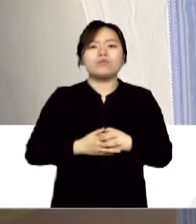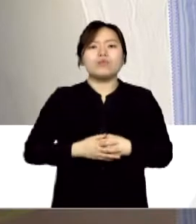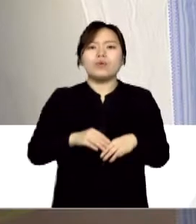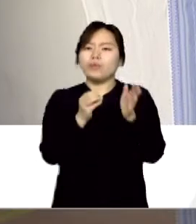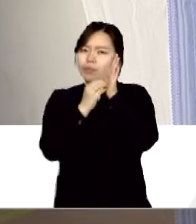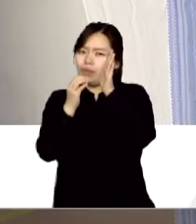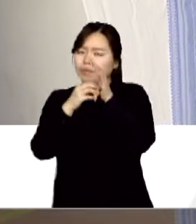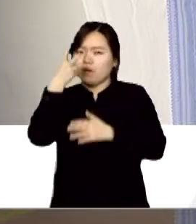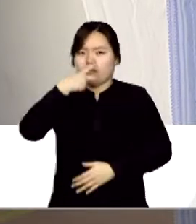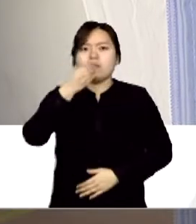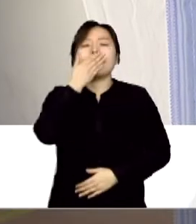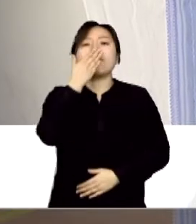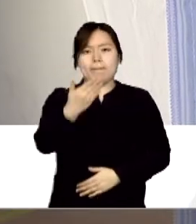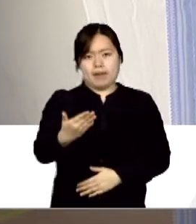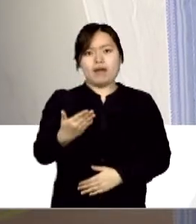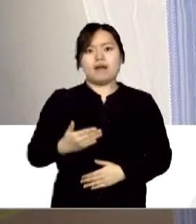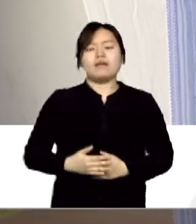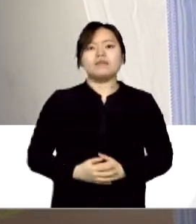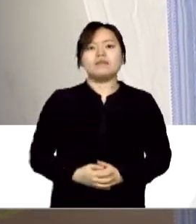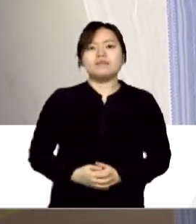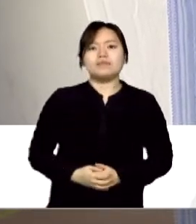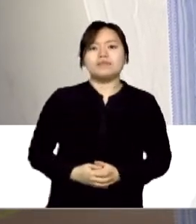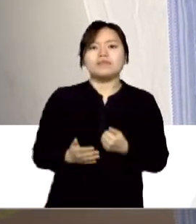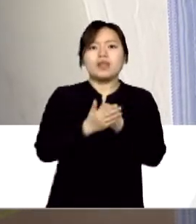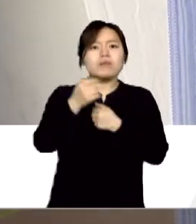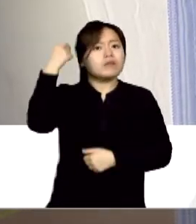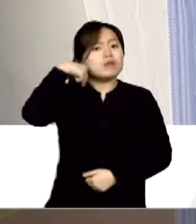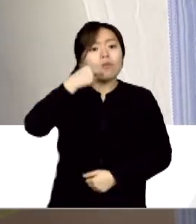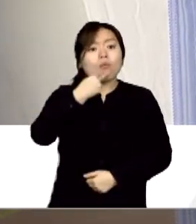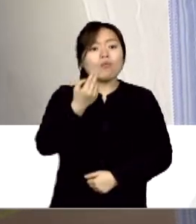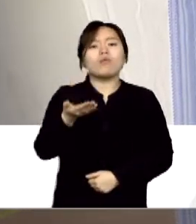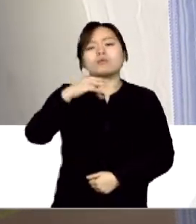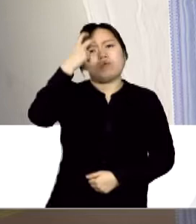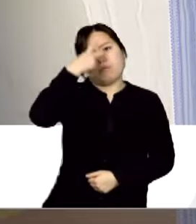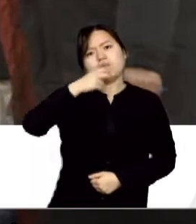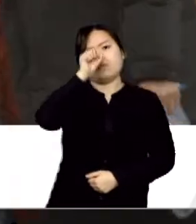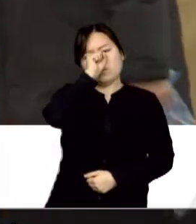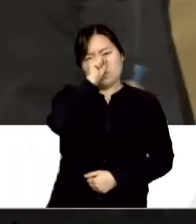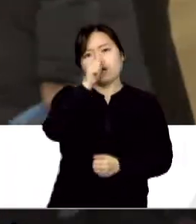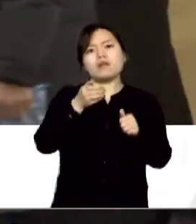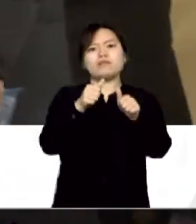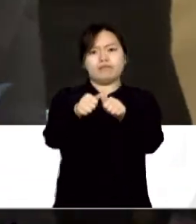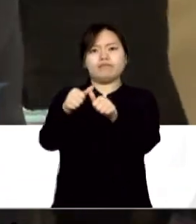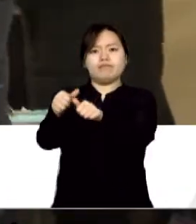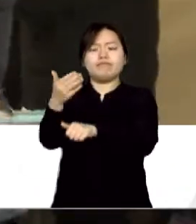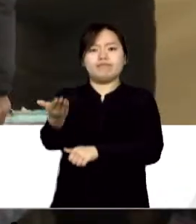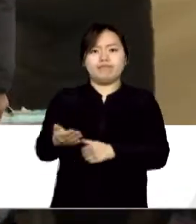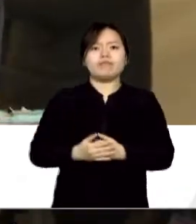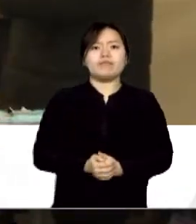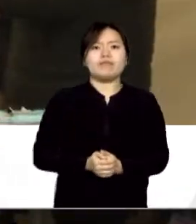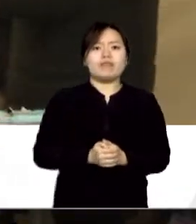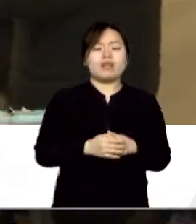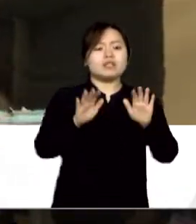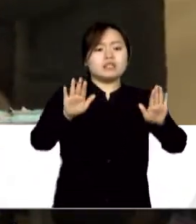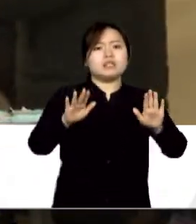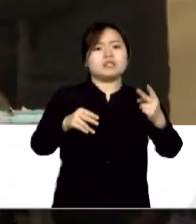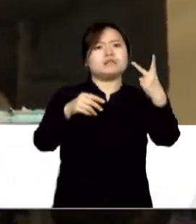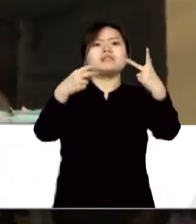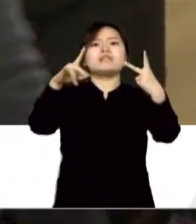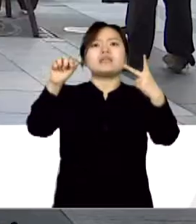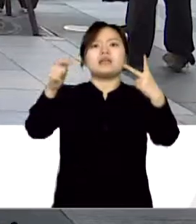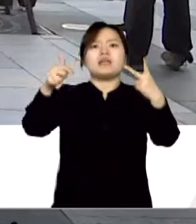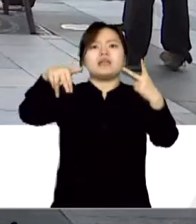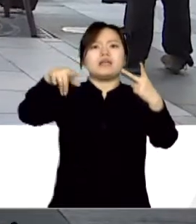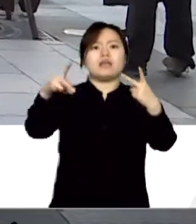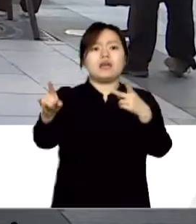가능한 만큼 증상이 없더라도 검사를 받아볼 것을 권장하고 있습니다. 사회적 거리두기 2단계